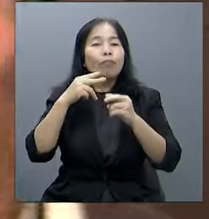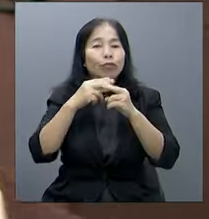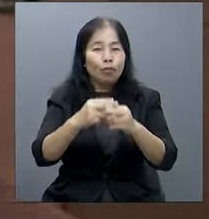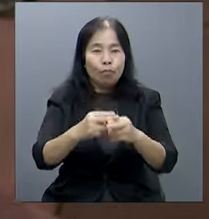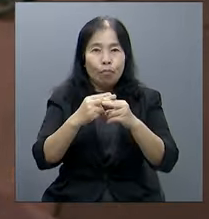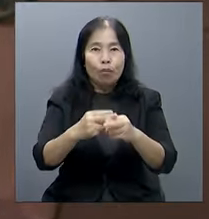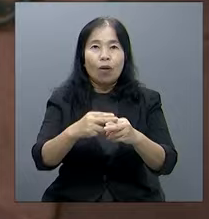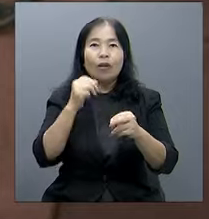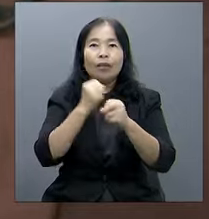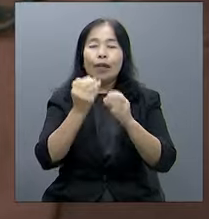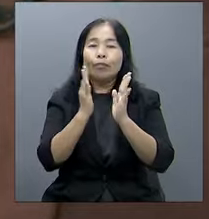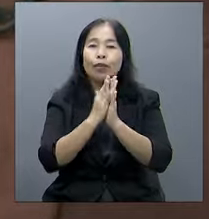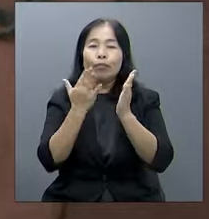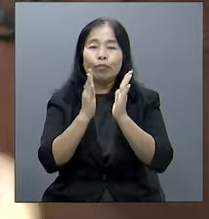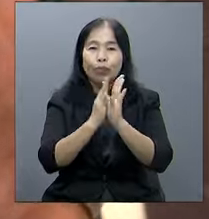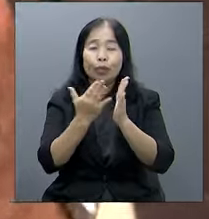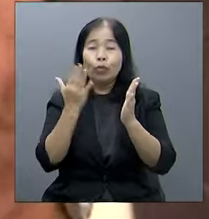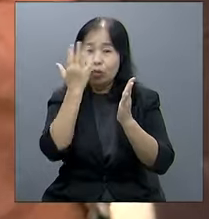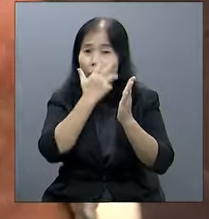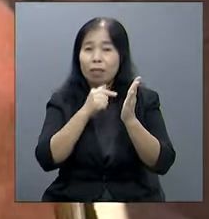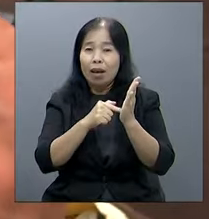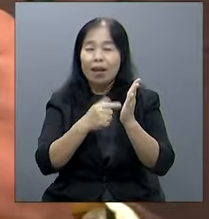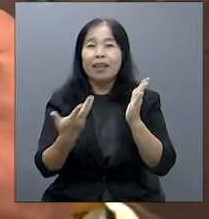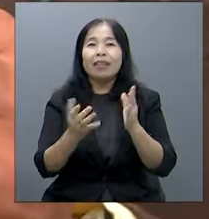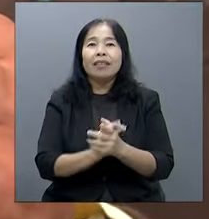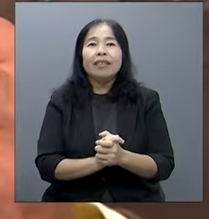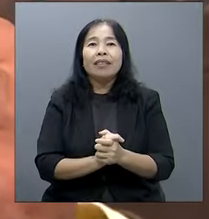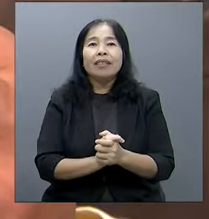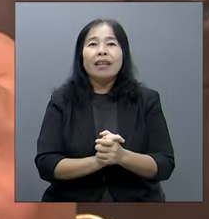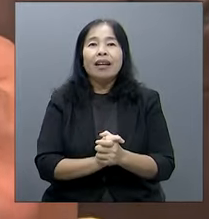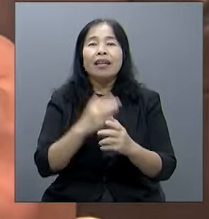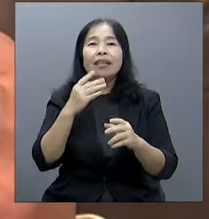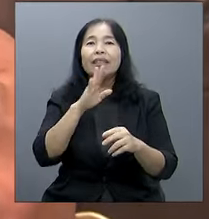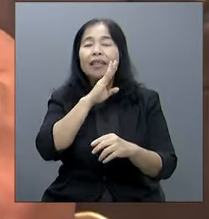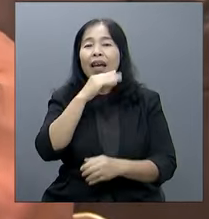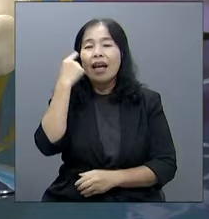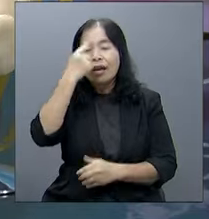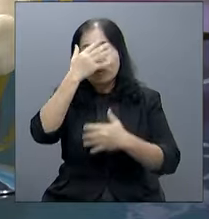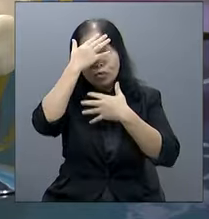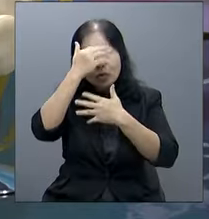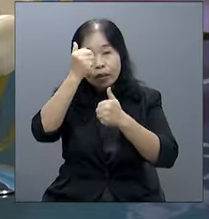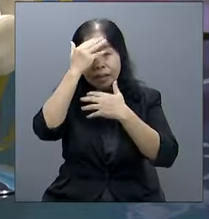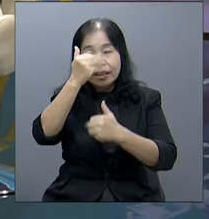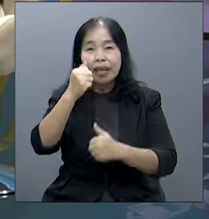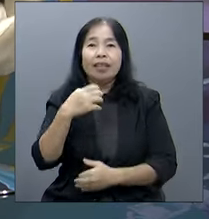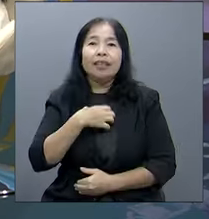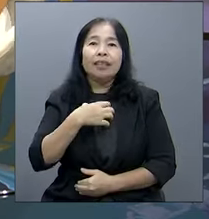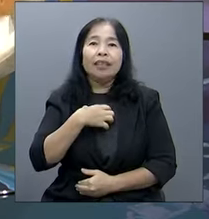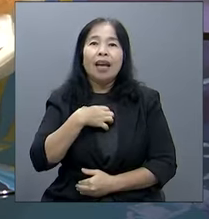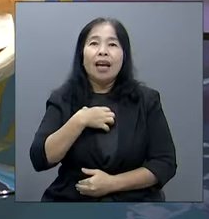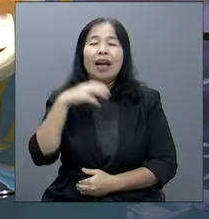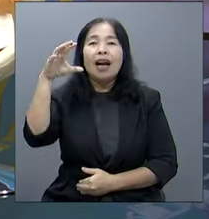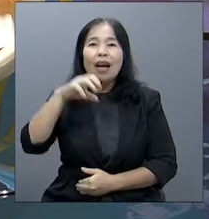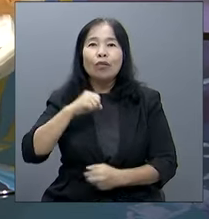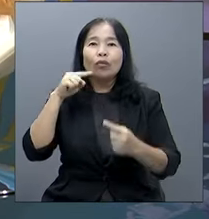ถ้คุผชมท่านใด ๆ ที่อยากจะได้flu